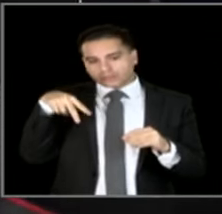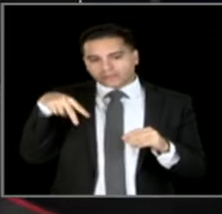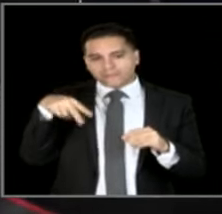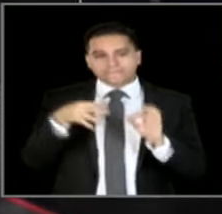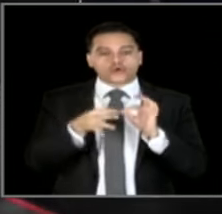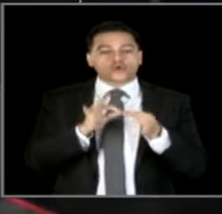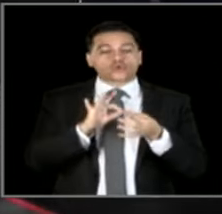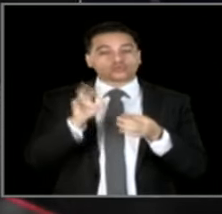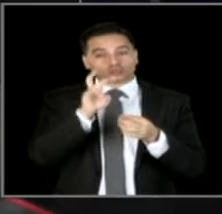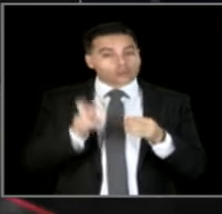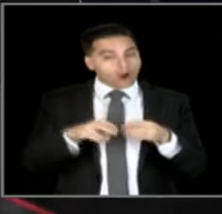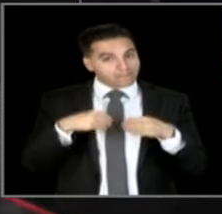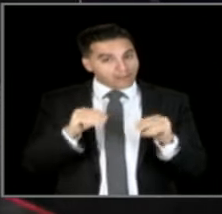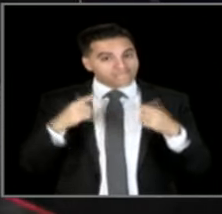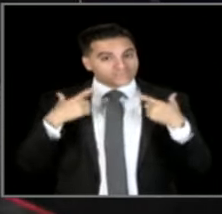$4.8 مليون.